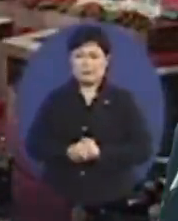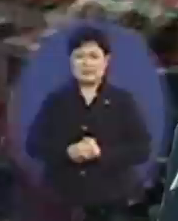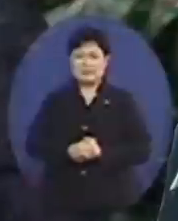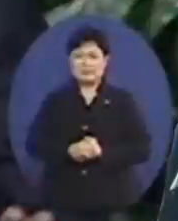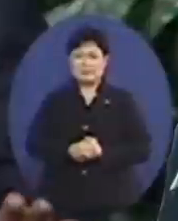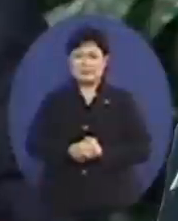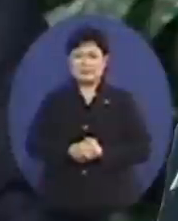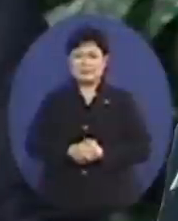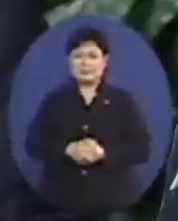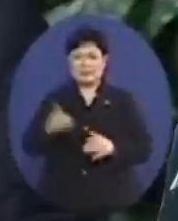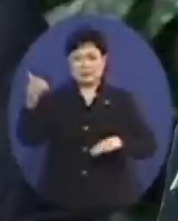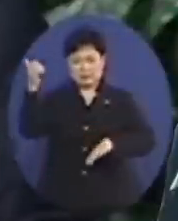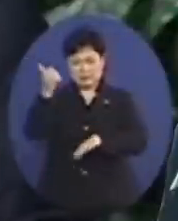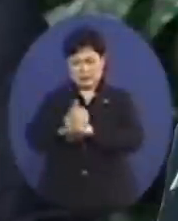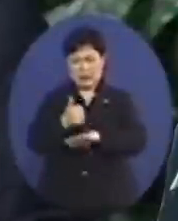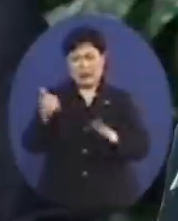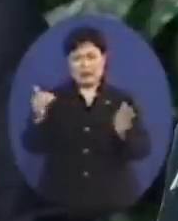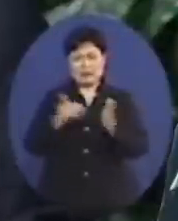끝까지 이해가 안 됩니다.